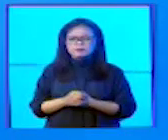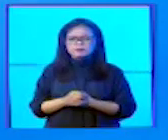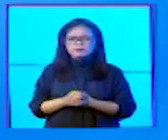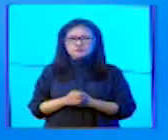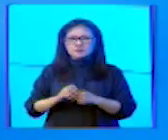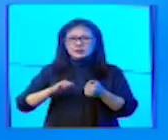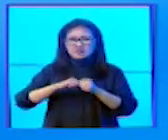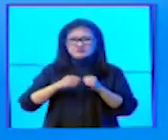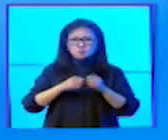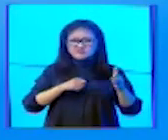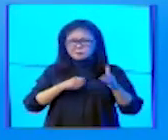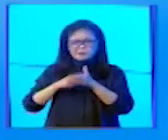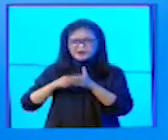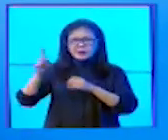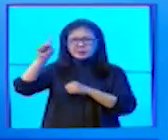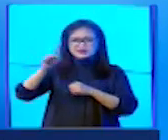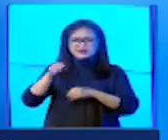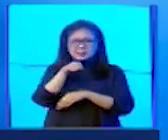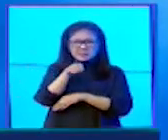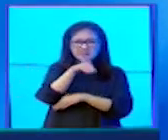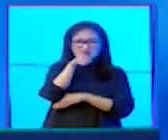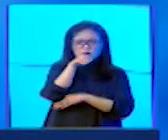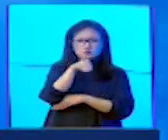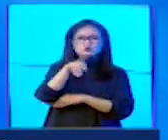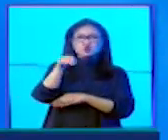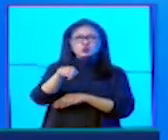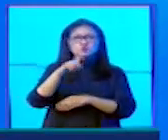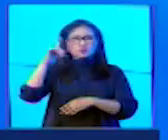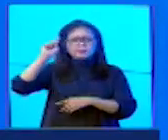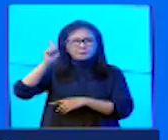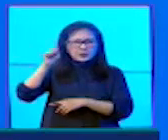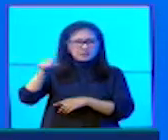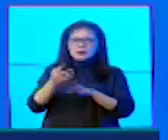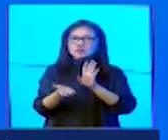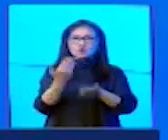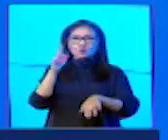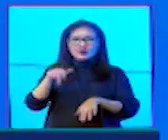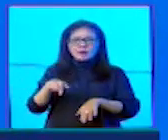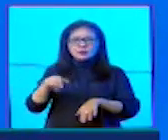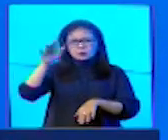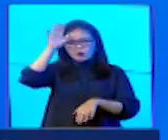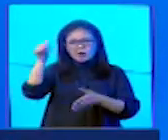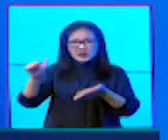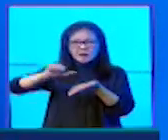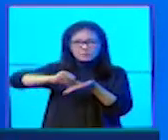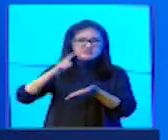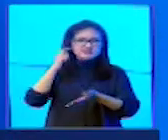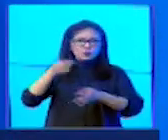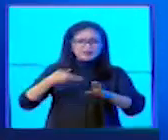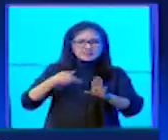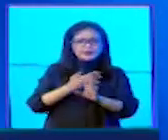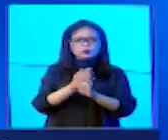Hai Bisa kasus jebakan listrik tikus berujung maut kembali terulang Seorang warga Ngawi Jawa Timur tewas setelah terlilit jebakan tikus